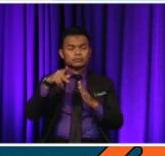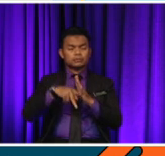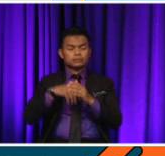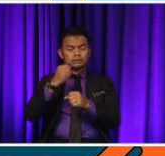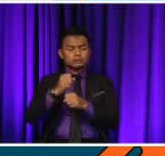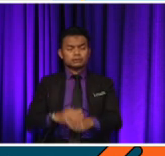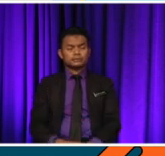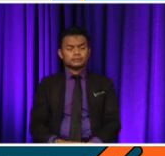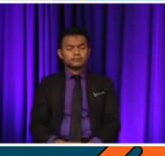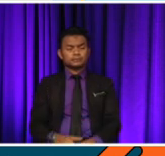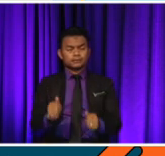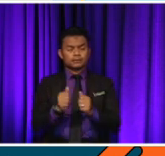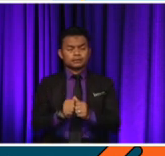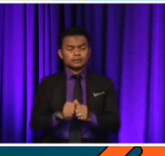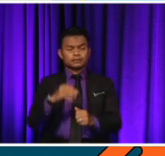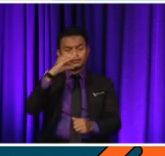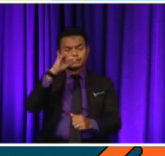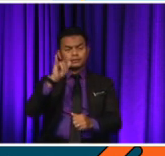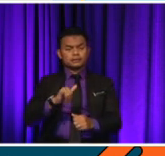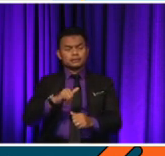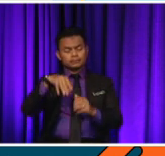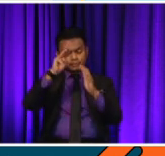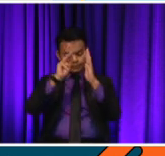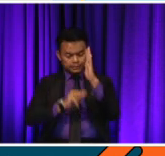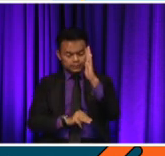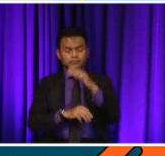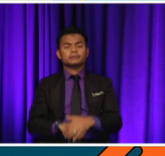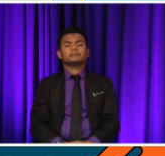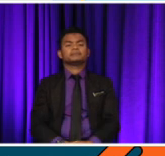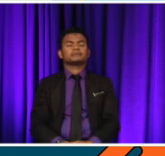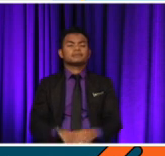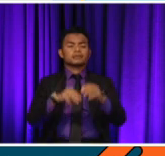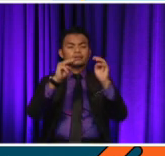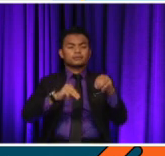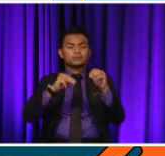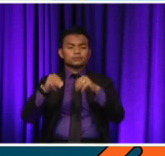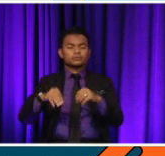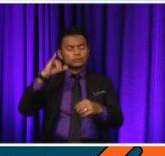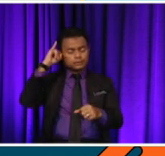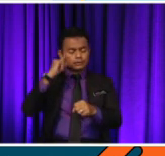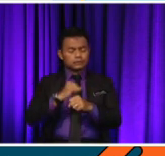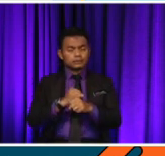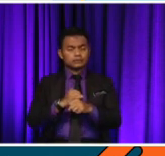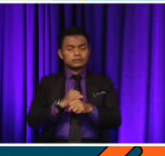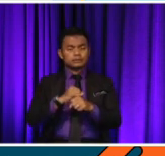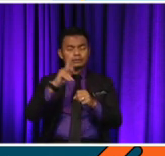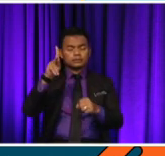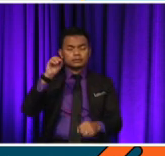cost minimum akhirnya cari terbaik dengan kosme